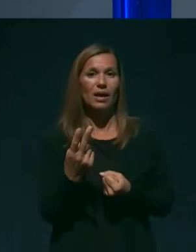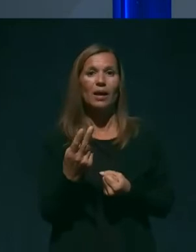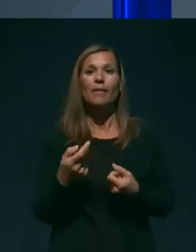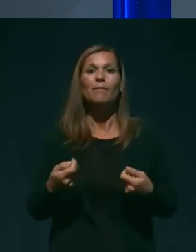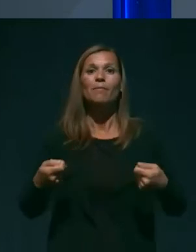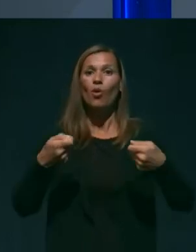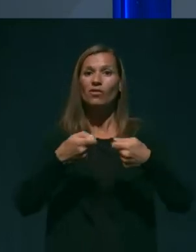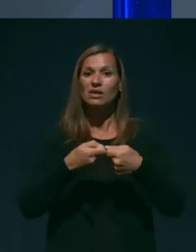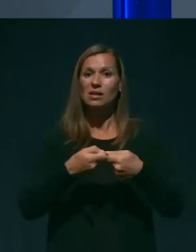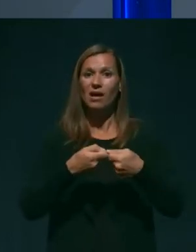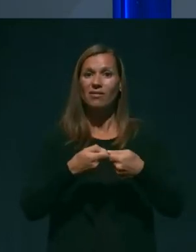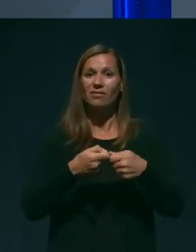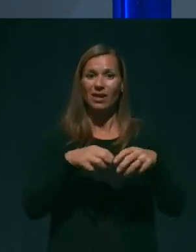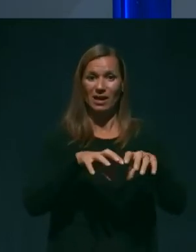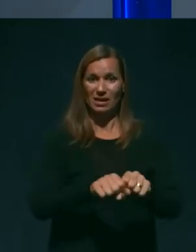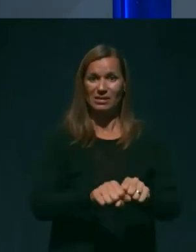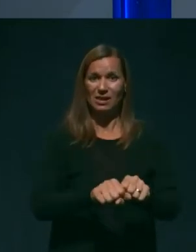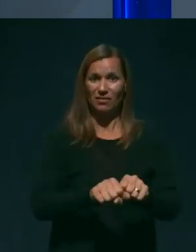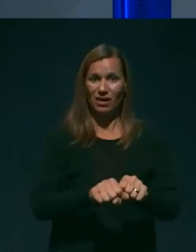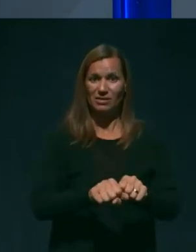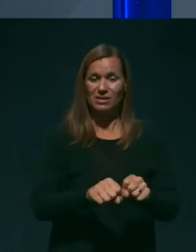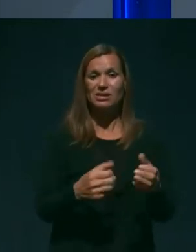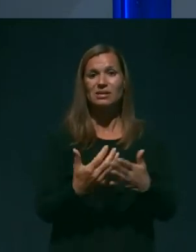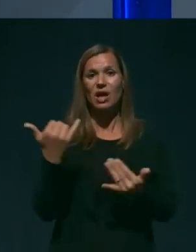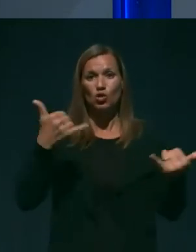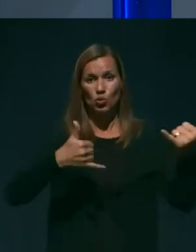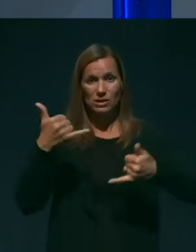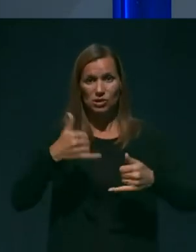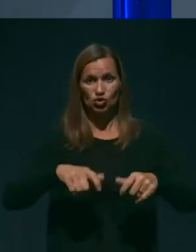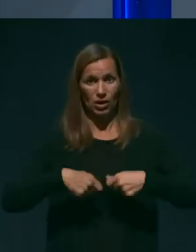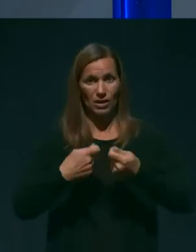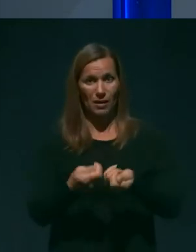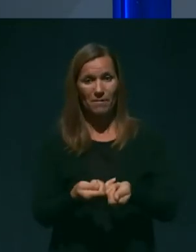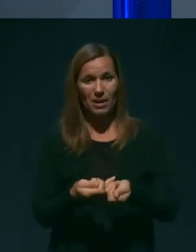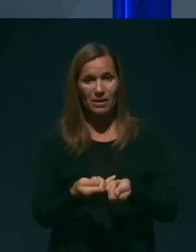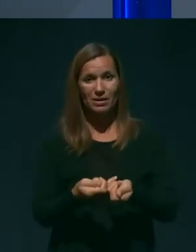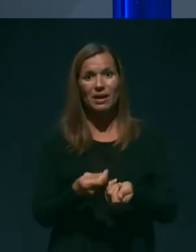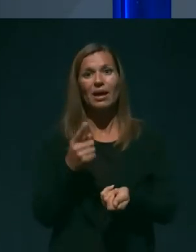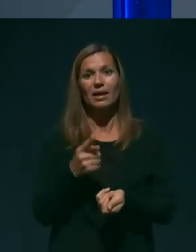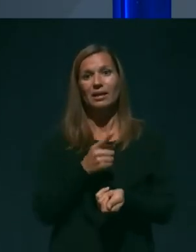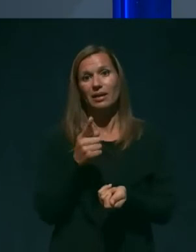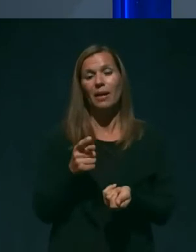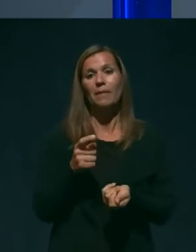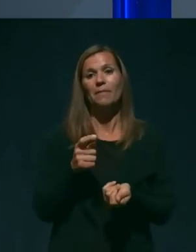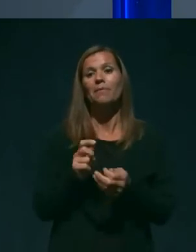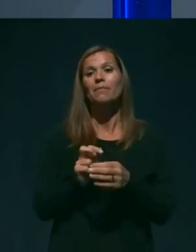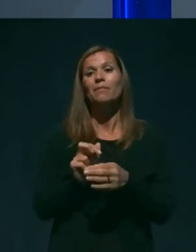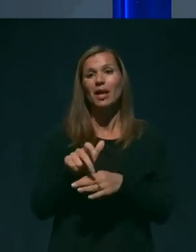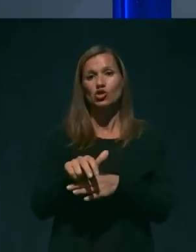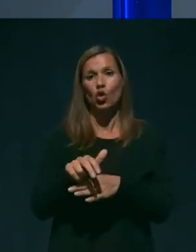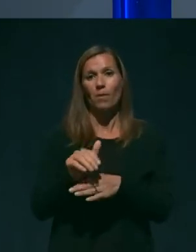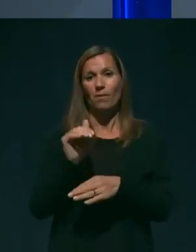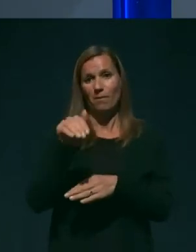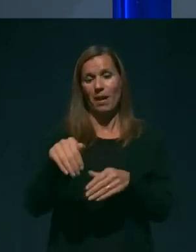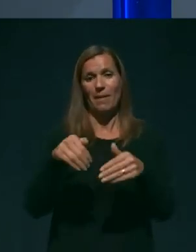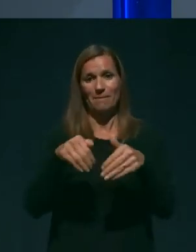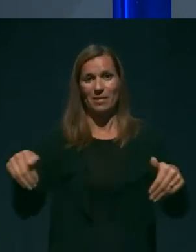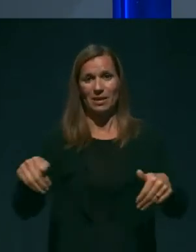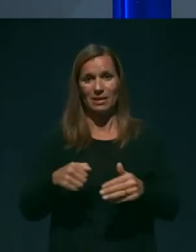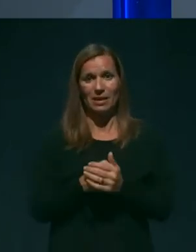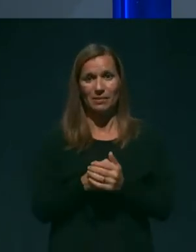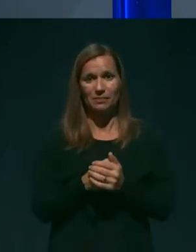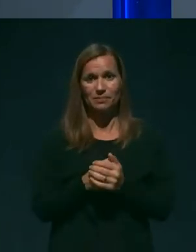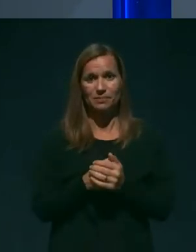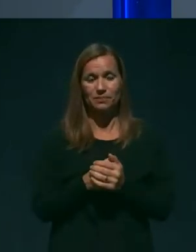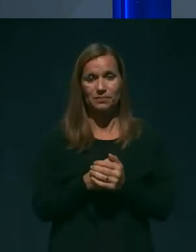rezervacij za turistične namene in pa seveda prestopa meje. Jaz bom povedala